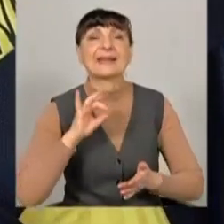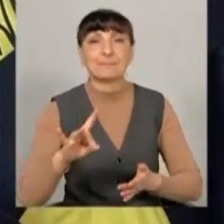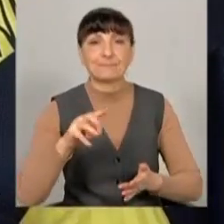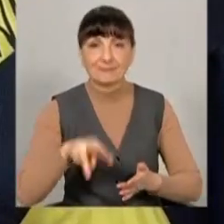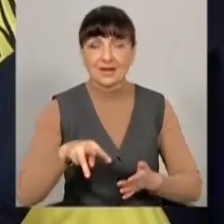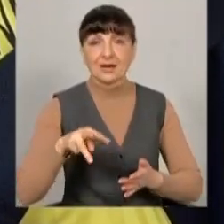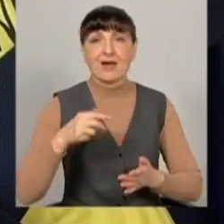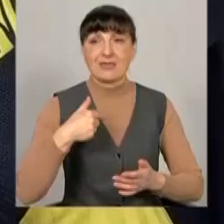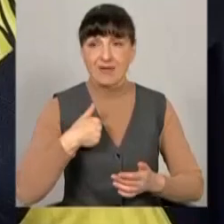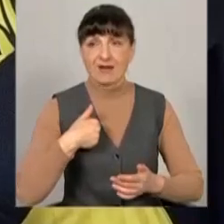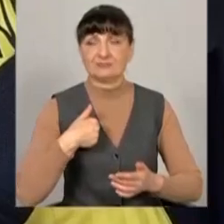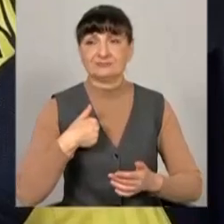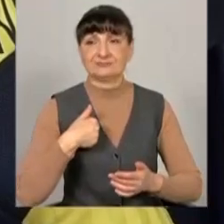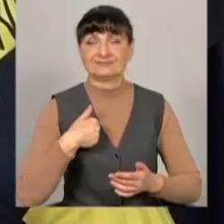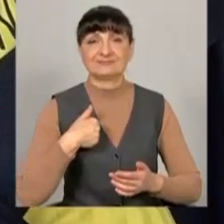Я